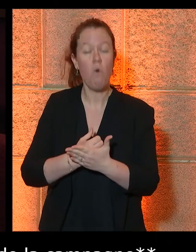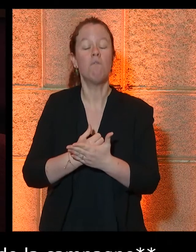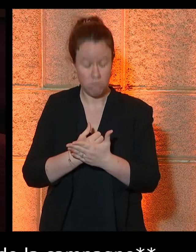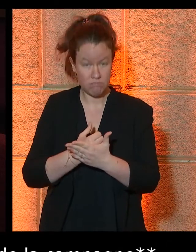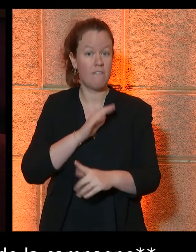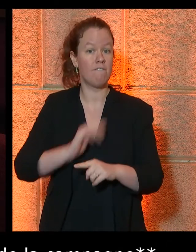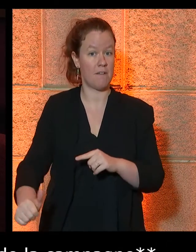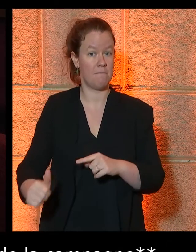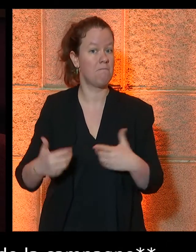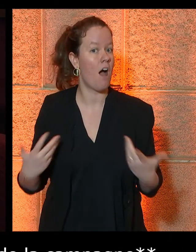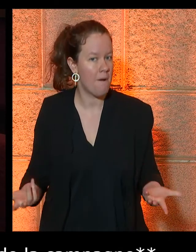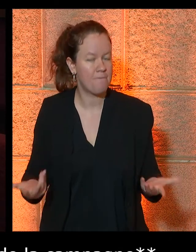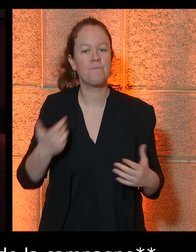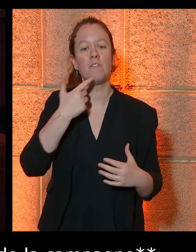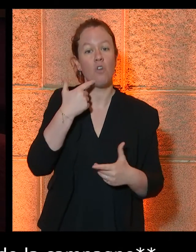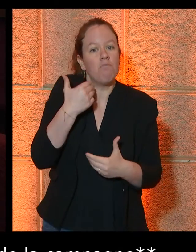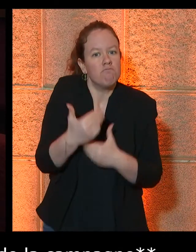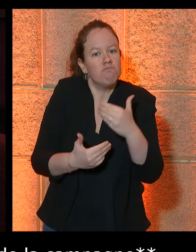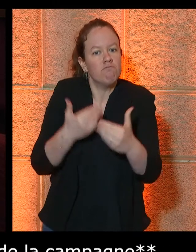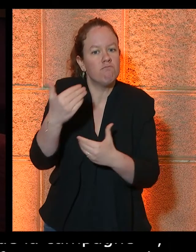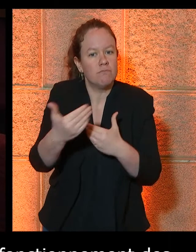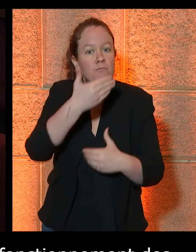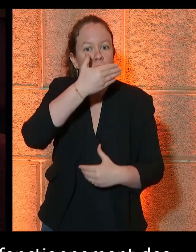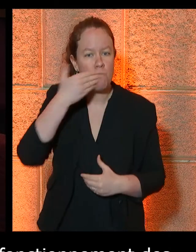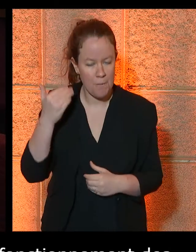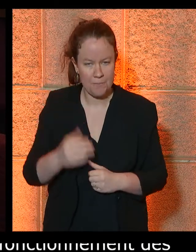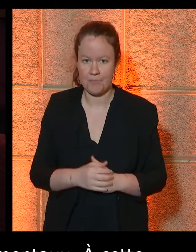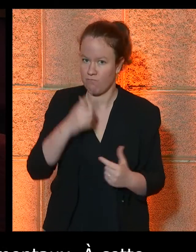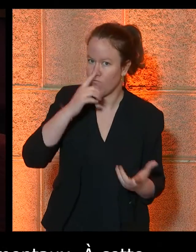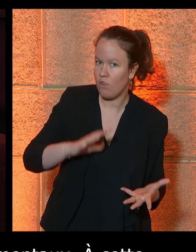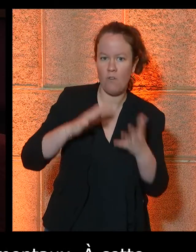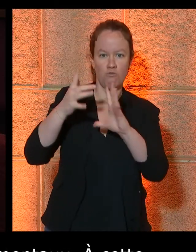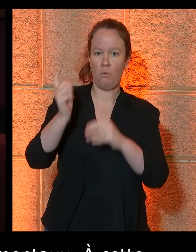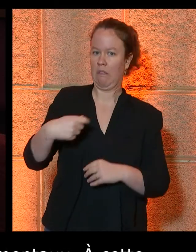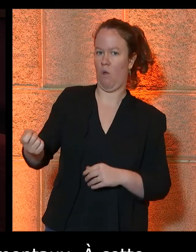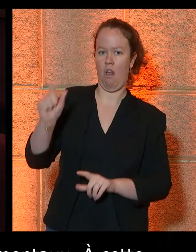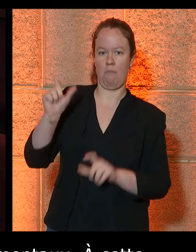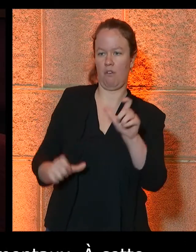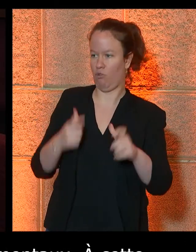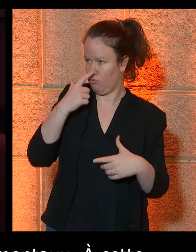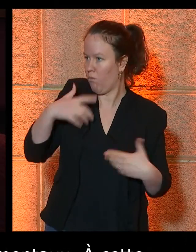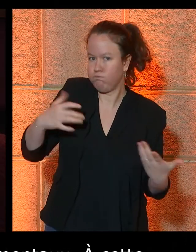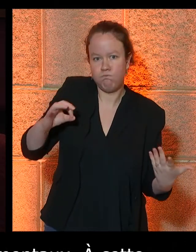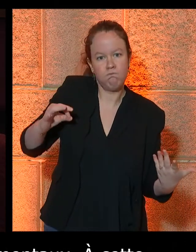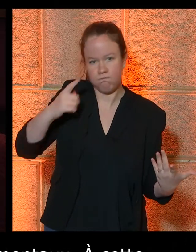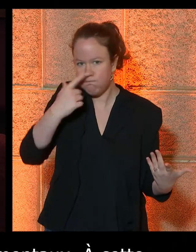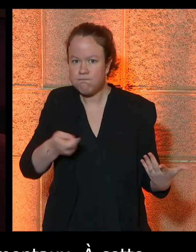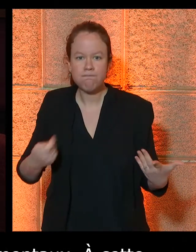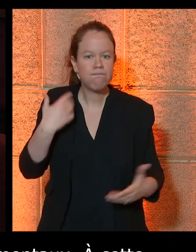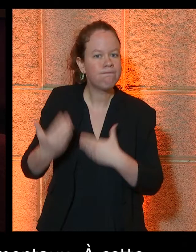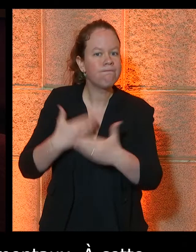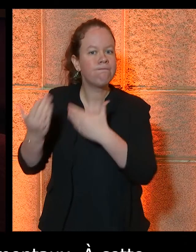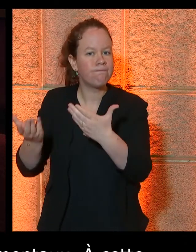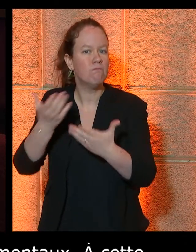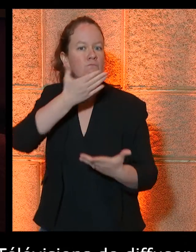voit bien finalement que c'est une évolution naturelle au regard de ces textes pour se